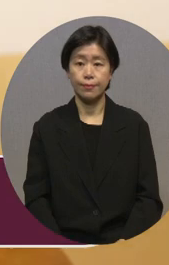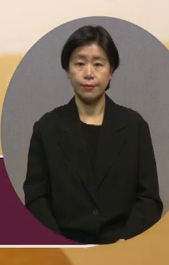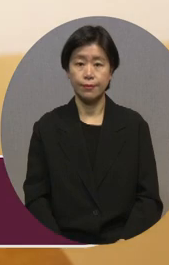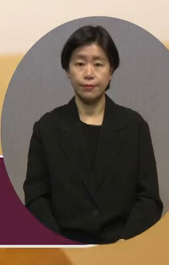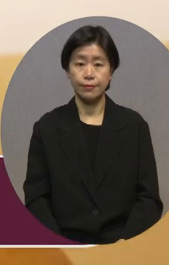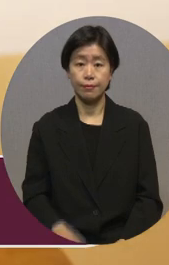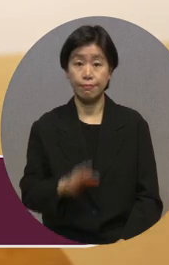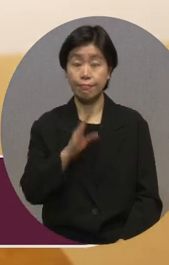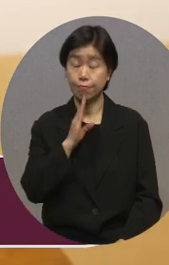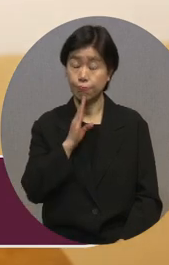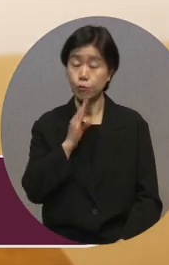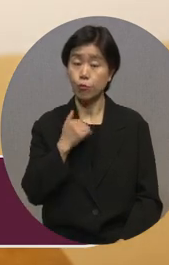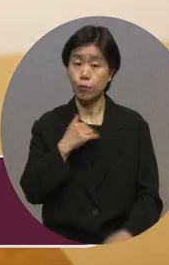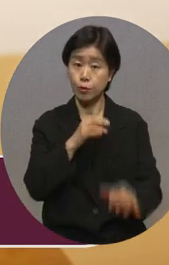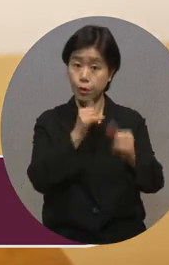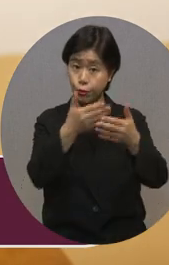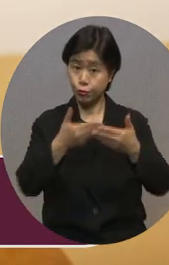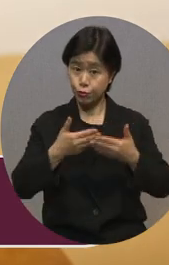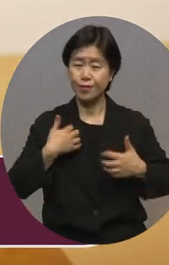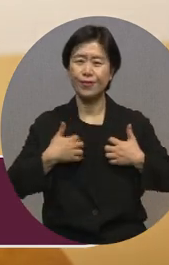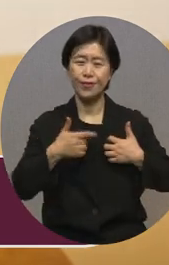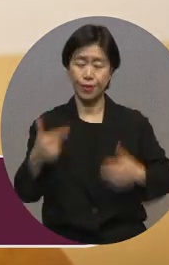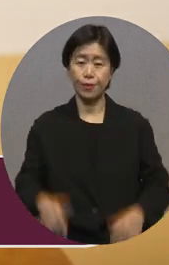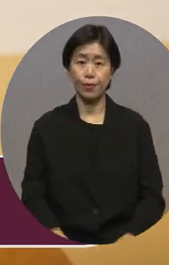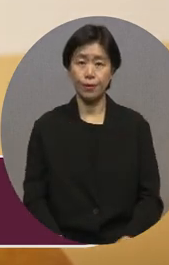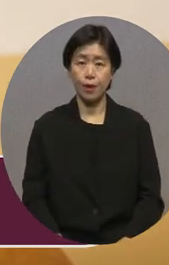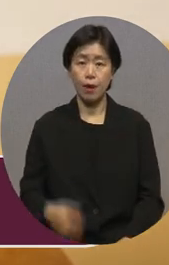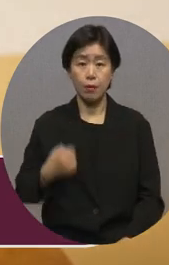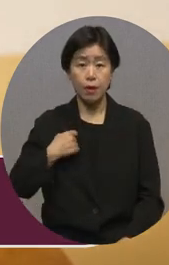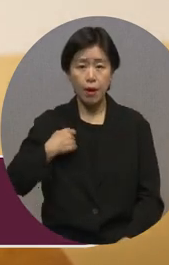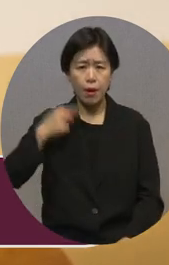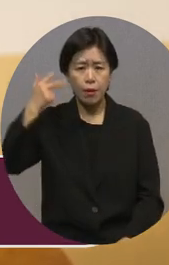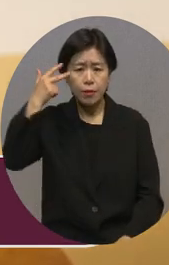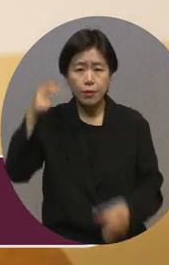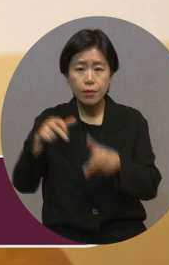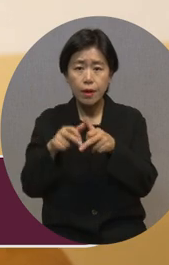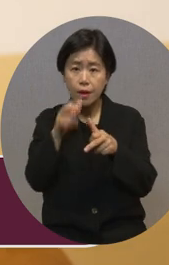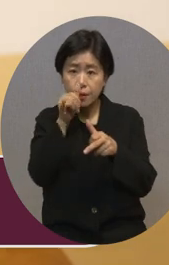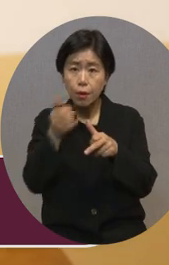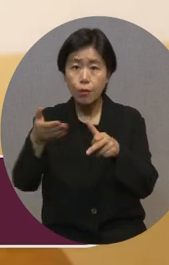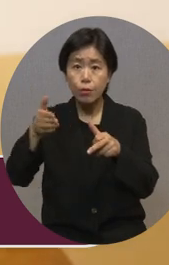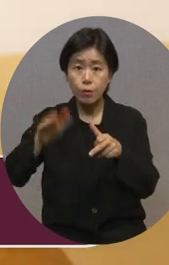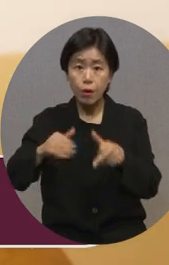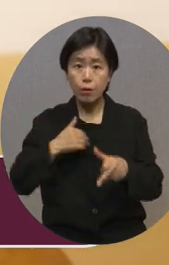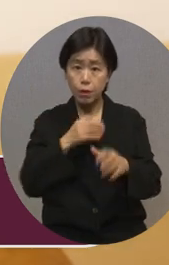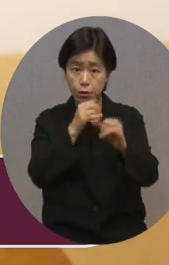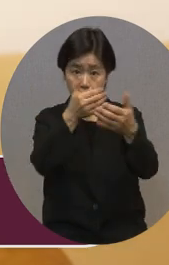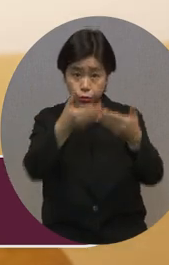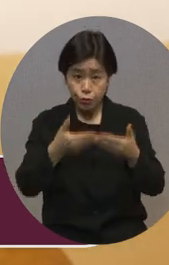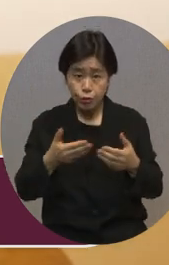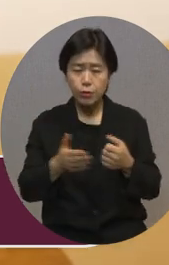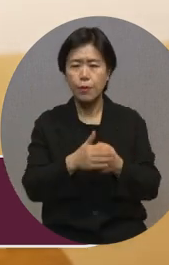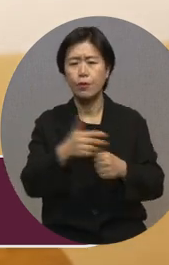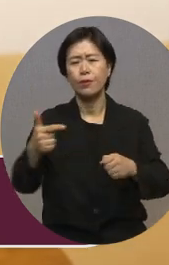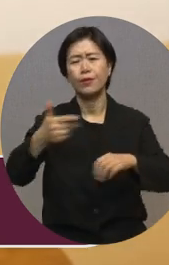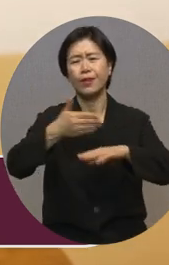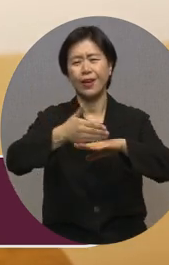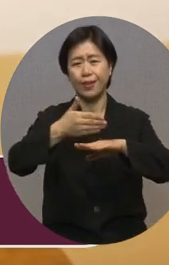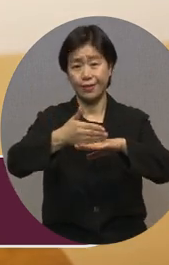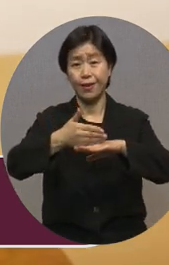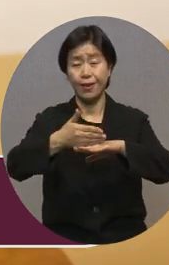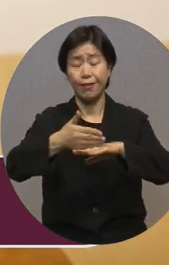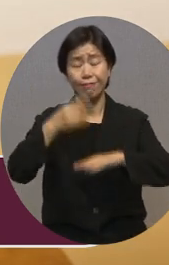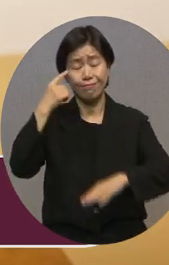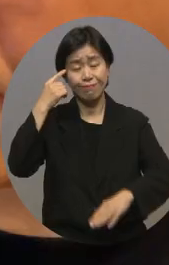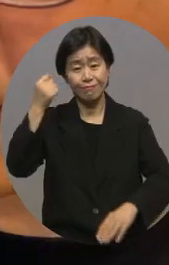엄청 기쁘고요. 정신장애인에게도 이런 상황을 수여할 수 있었고 너무 감사드리고 예,